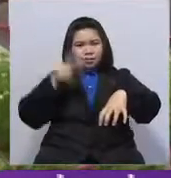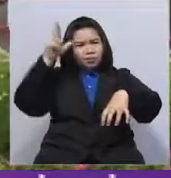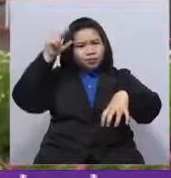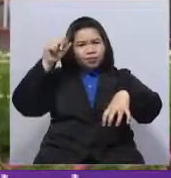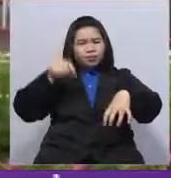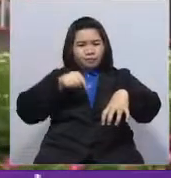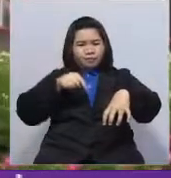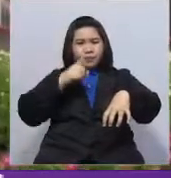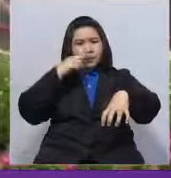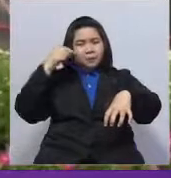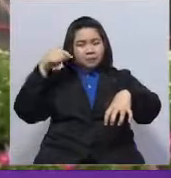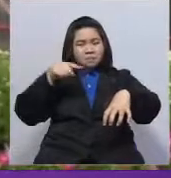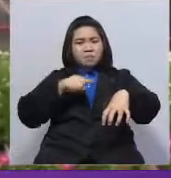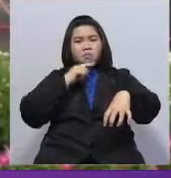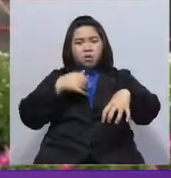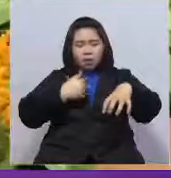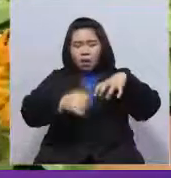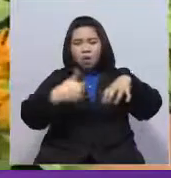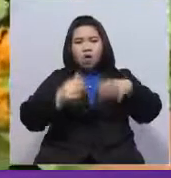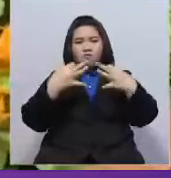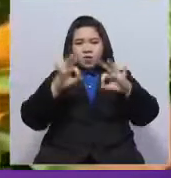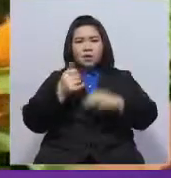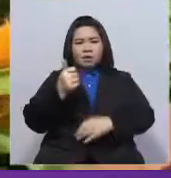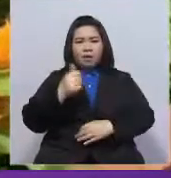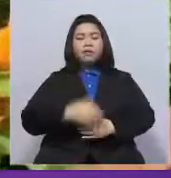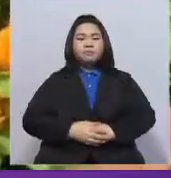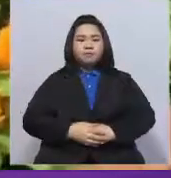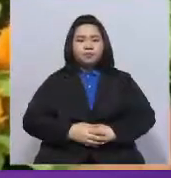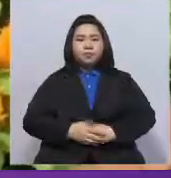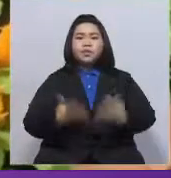สิตโดยไม่เสียค่าบัตรผ่านประตูค่ะมีการเชิญชว